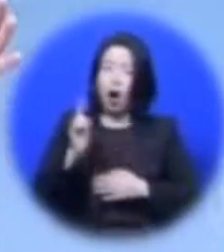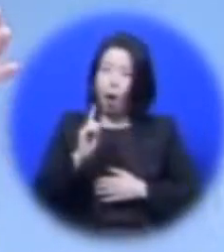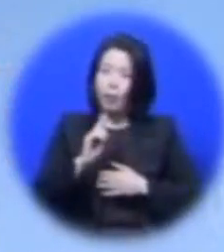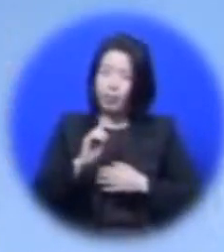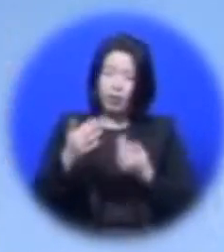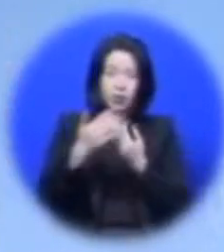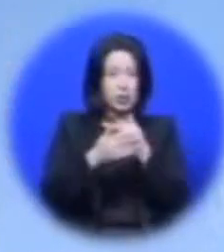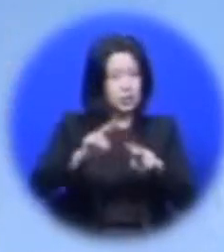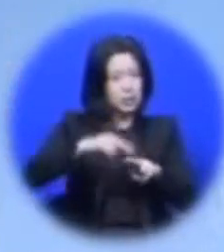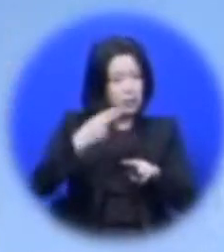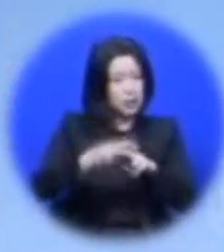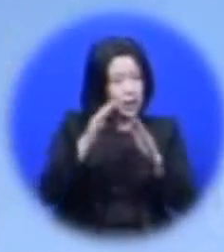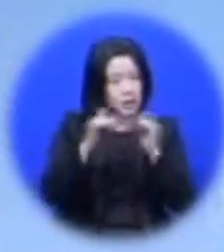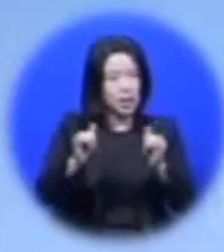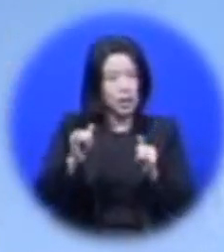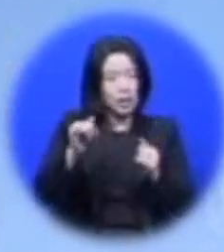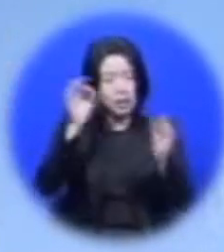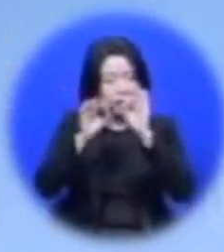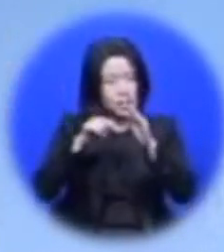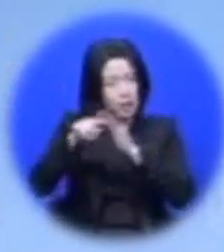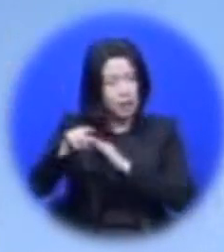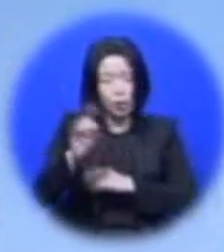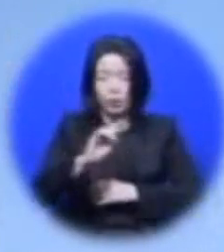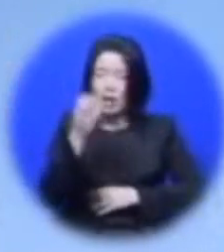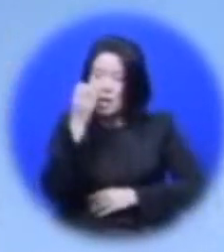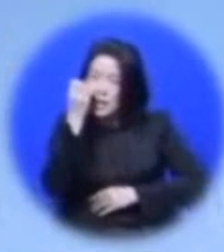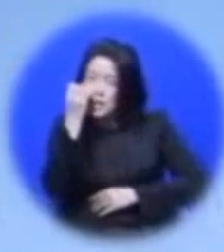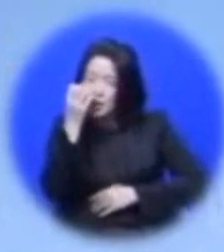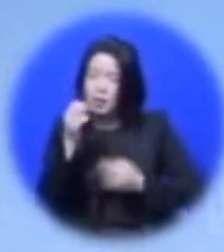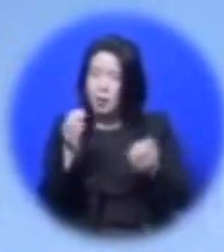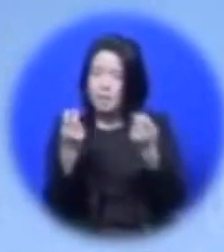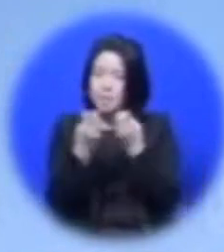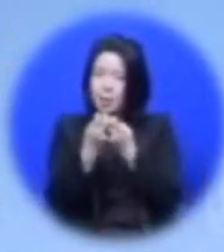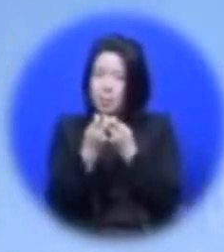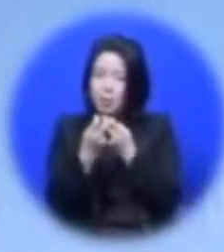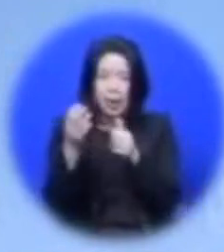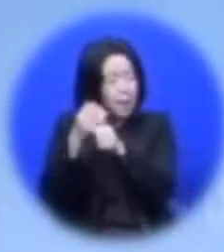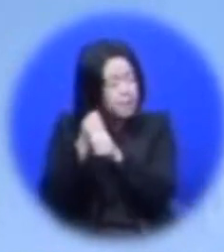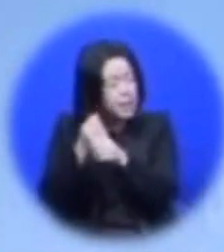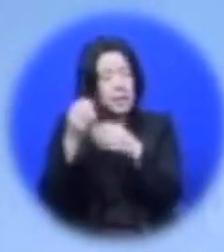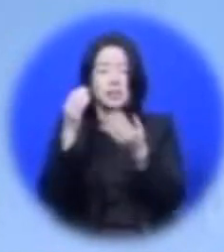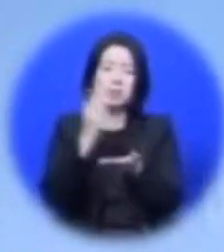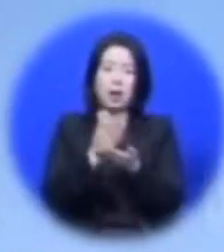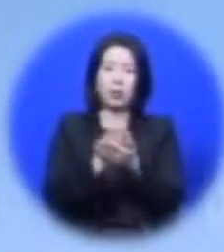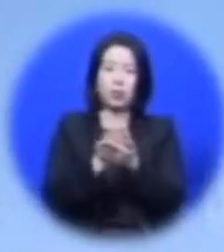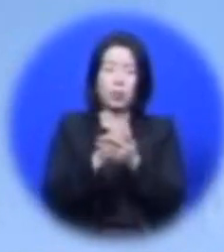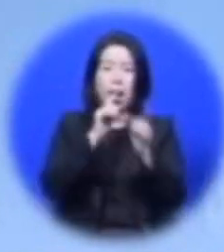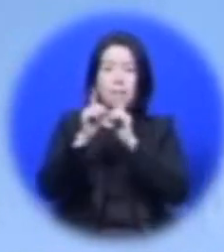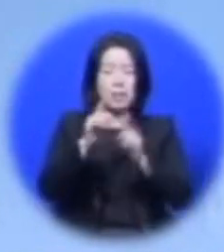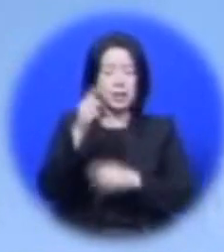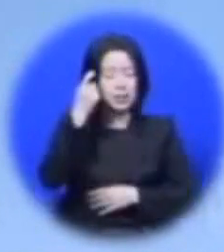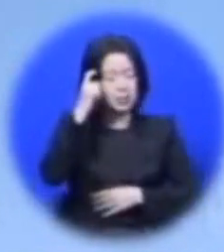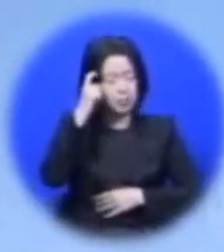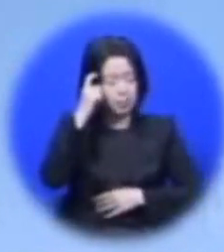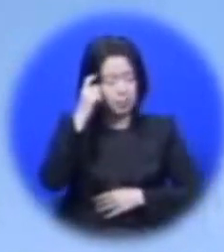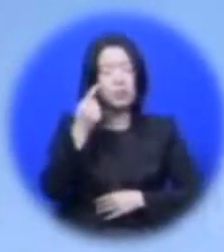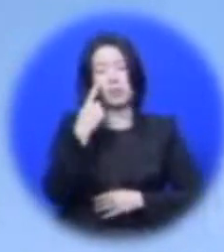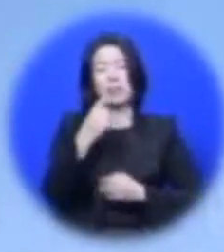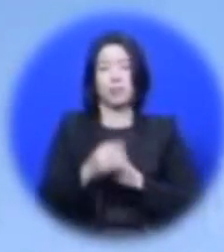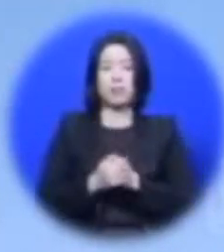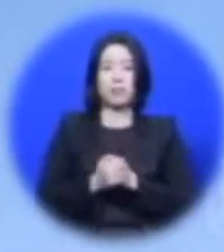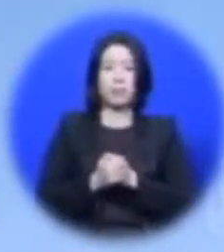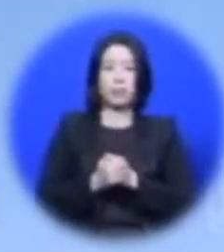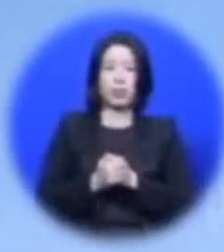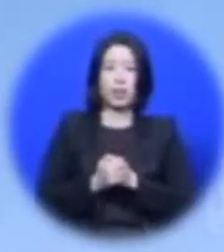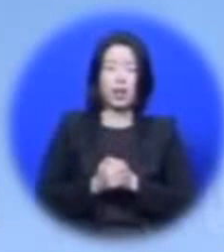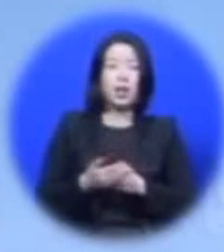은사자를 찾아가거나 어떤 신비적인 방법에 매이지 말고 말씀을 묵상하셔야 돼요.